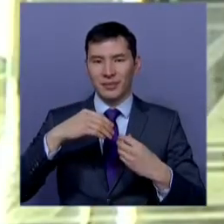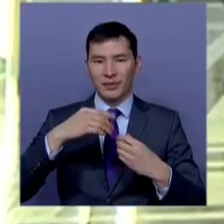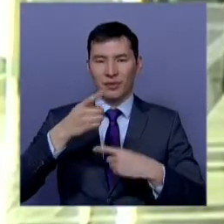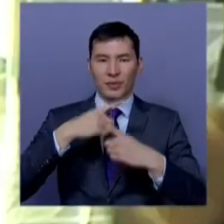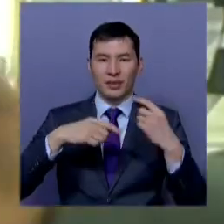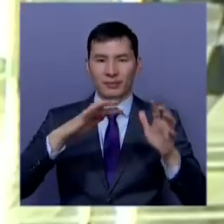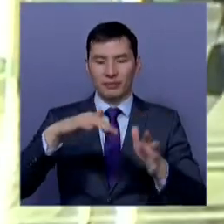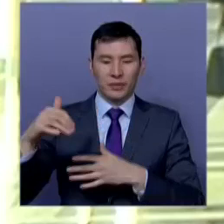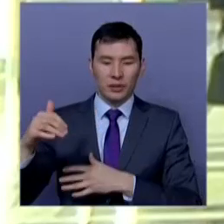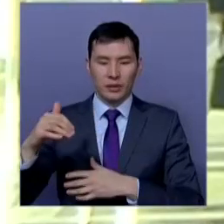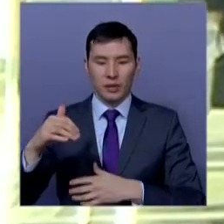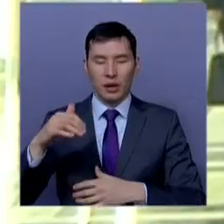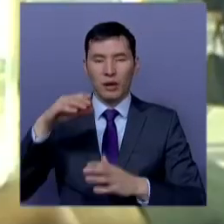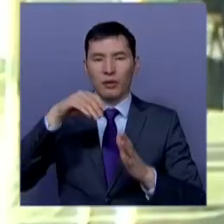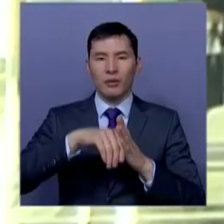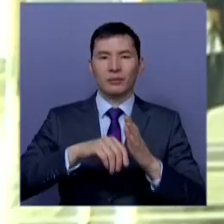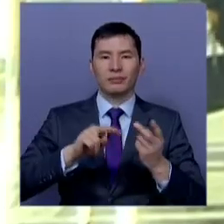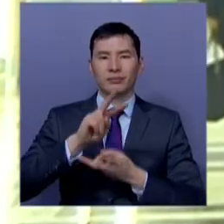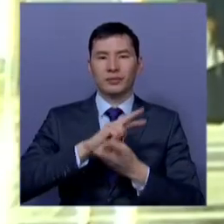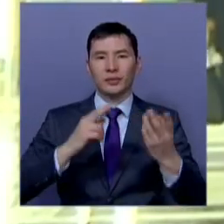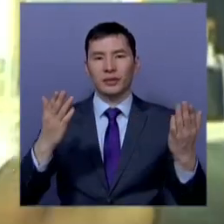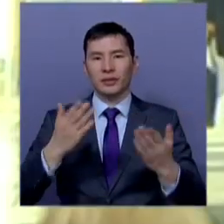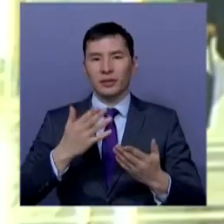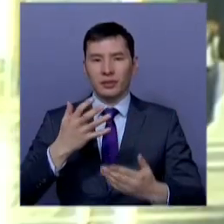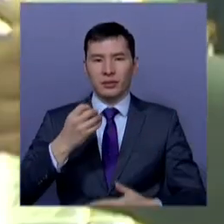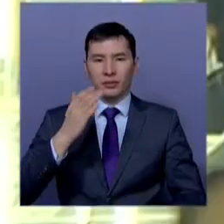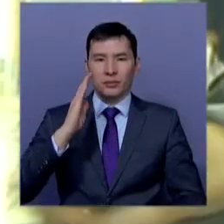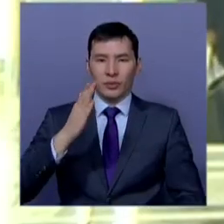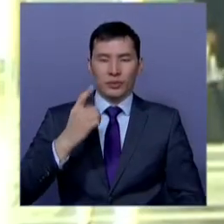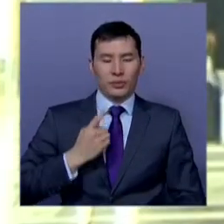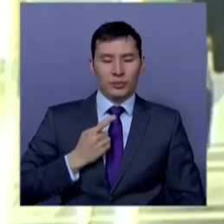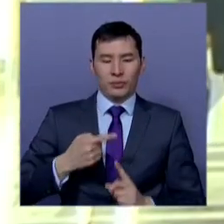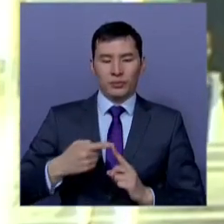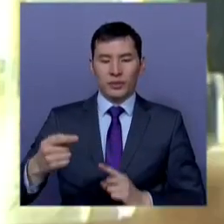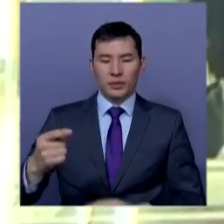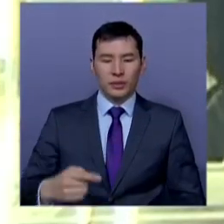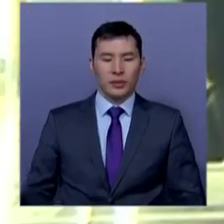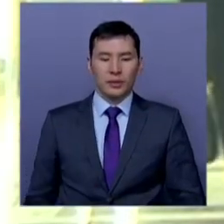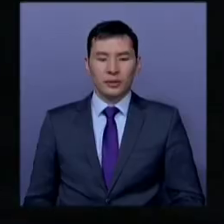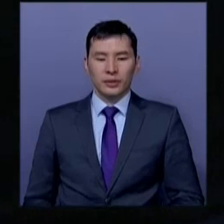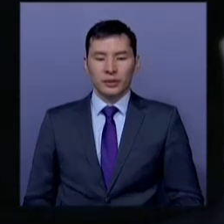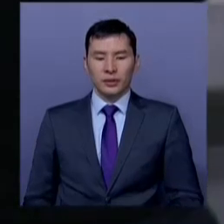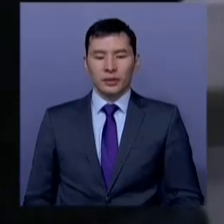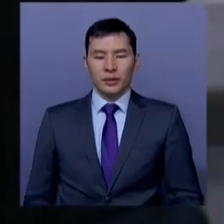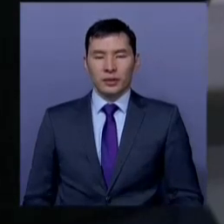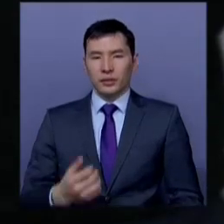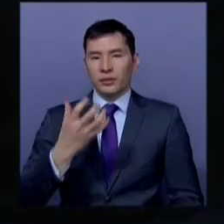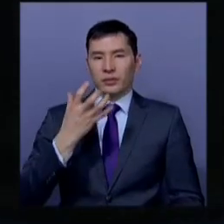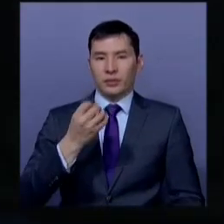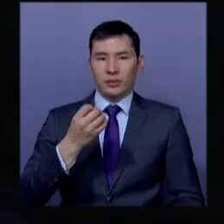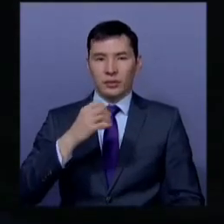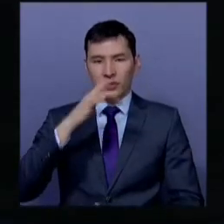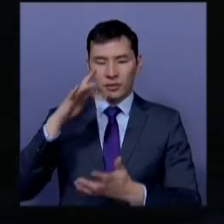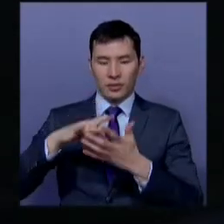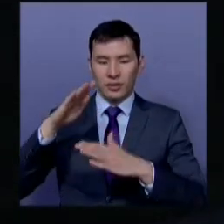тұр, мысалы оның ішінде не болып жатқан, ол инфраструктура жоқ. Соны мысалға қаланың айналуына кіргізуге ол өте қуанышты деп ойлаймын. Сондай-ақ шараға қала